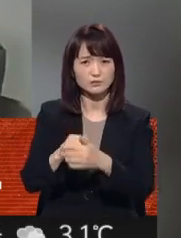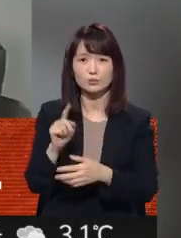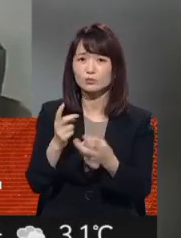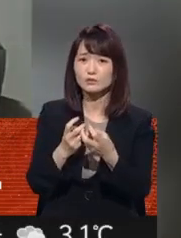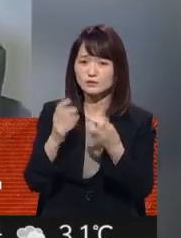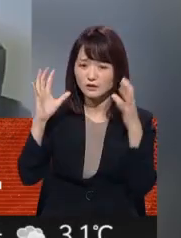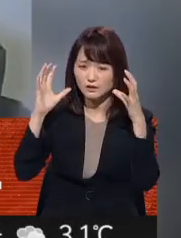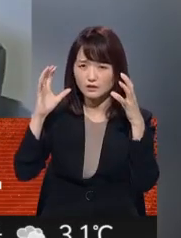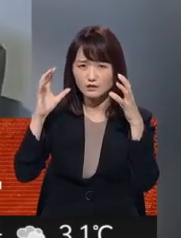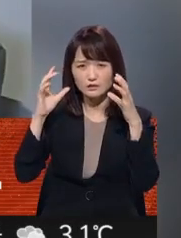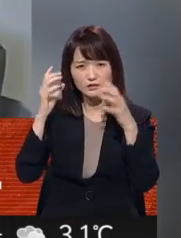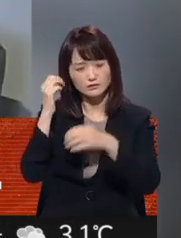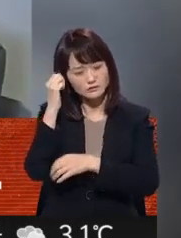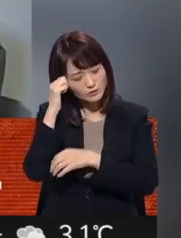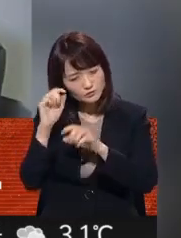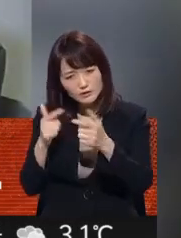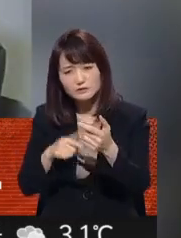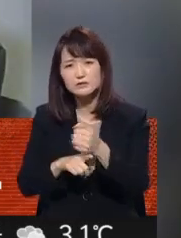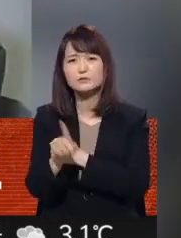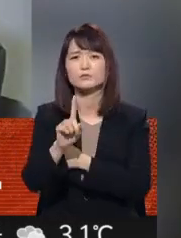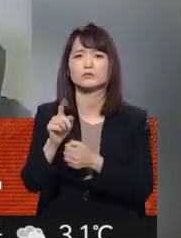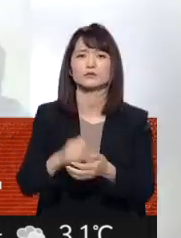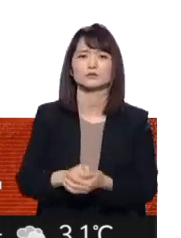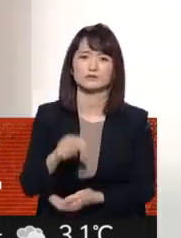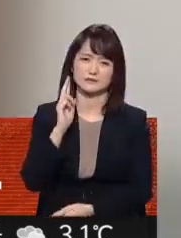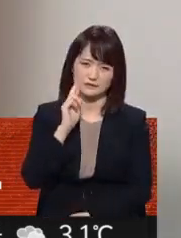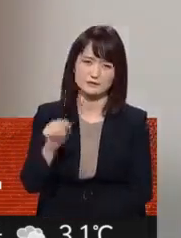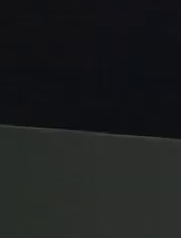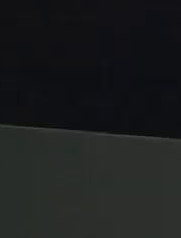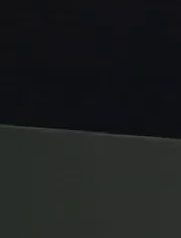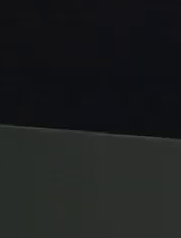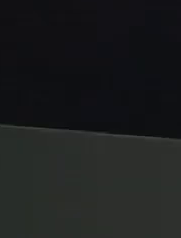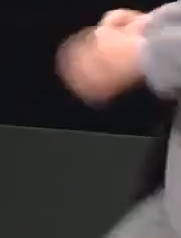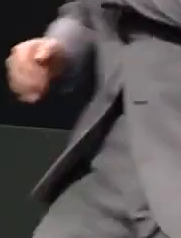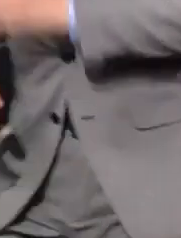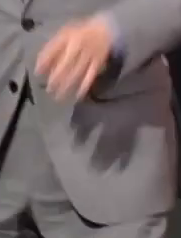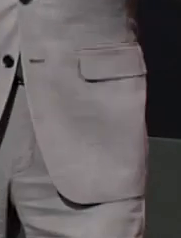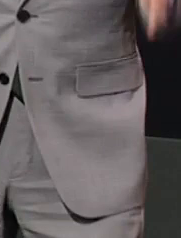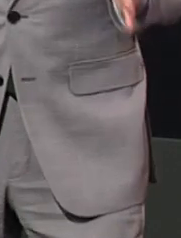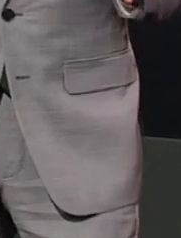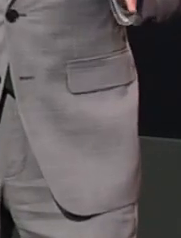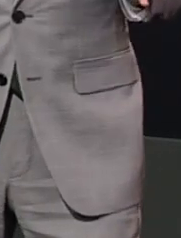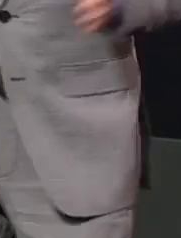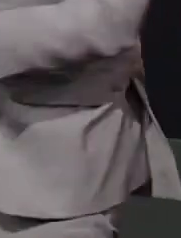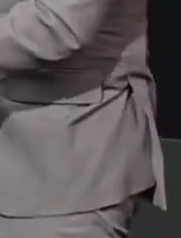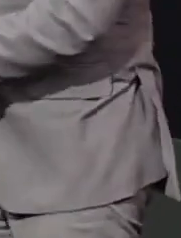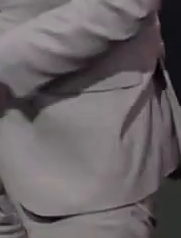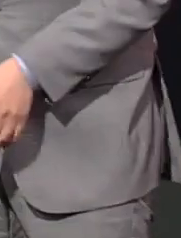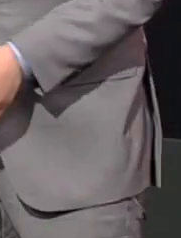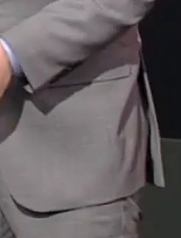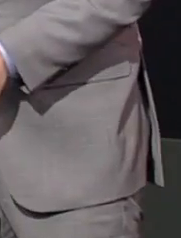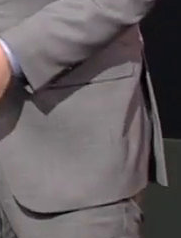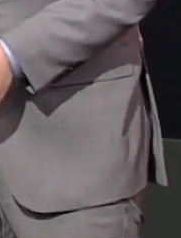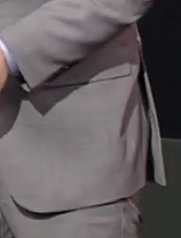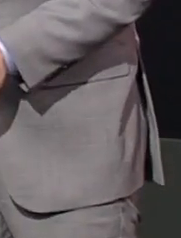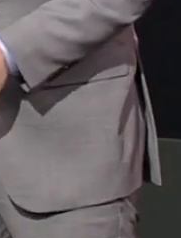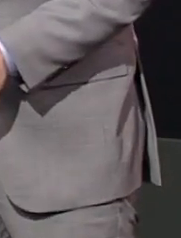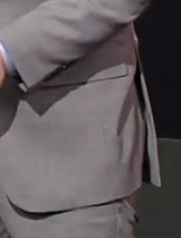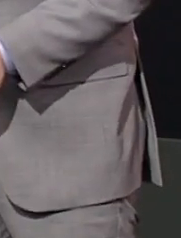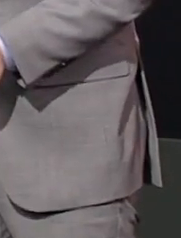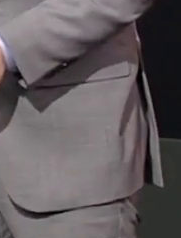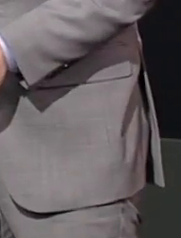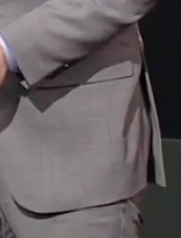어떻게 아이를 안 지울 수가 있냐, 너무 가혹하다는 등의 반응을 보였습니다. 아직 안 끝났습니다. 이거 눌러주세요.